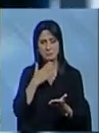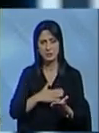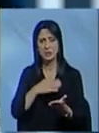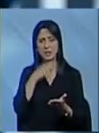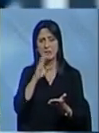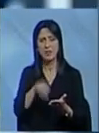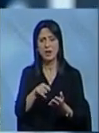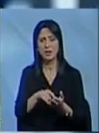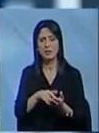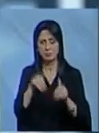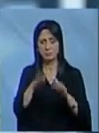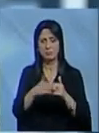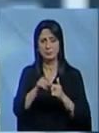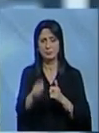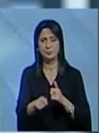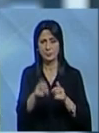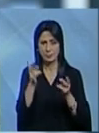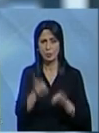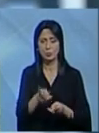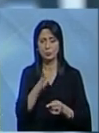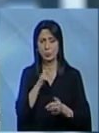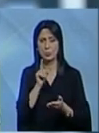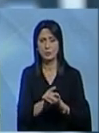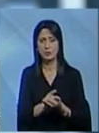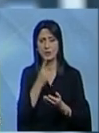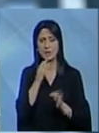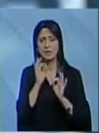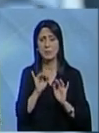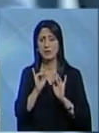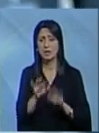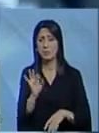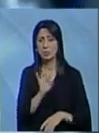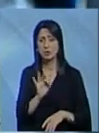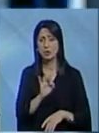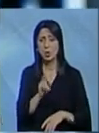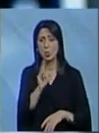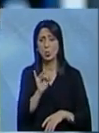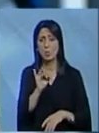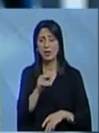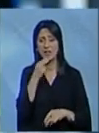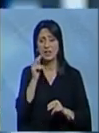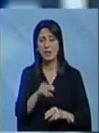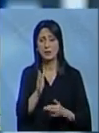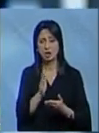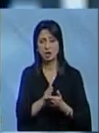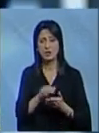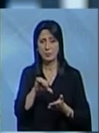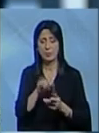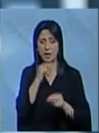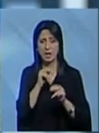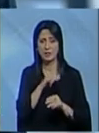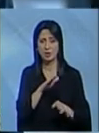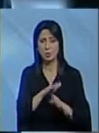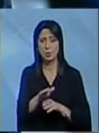რათა გამომტყუნებელი განაჩენი გამოტანილიყო მოცემულ სისხლის სამართლის საქმეზე და ზვიად კუპრავა დამნაშავეცნო წარდგენილ